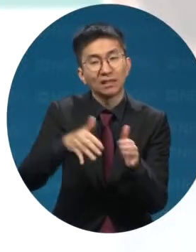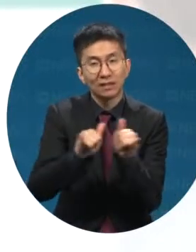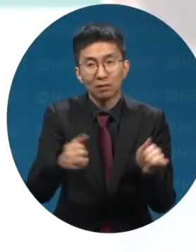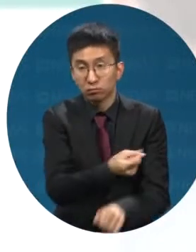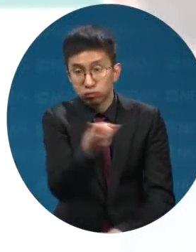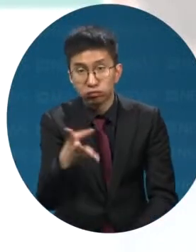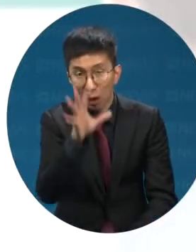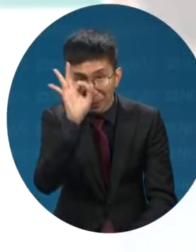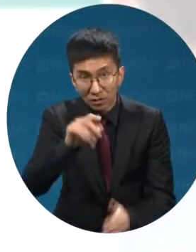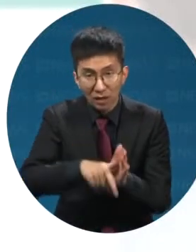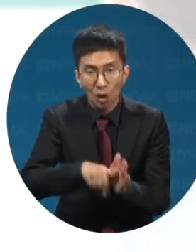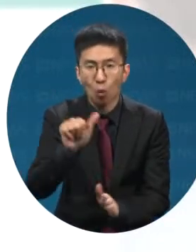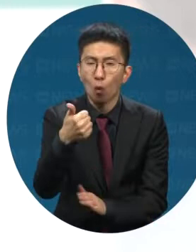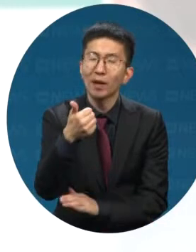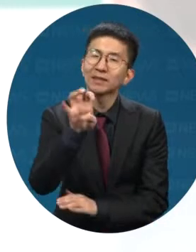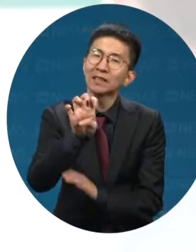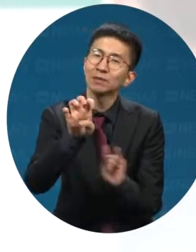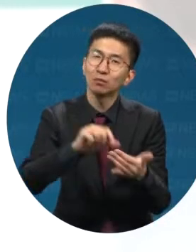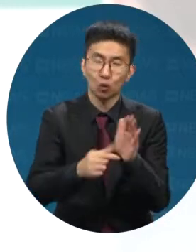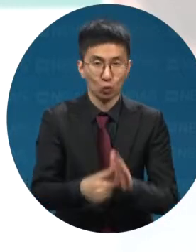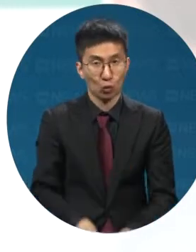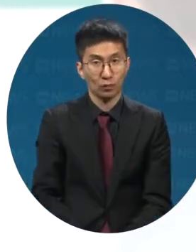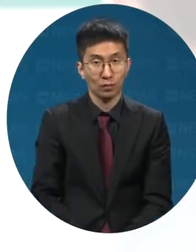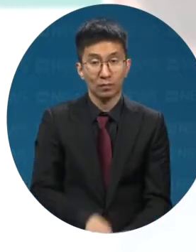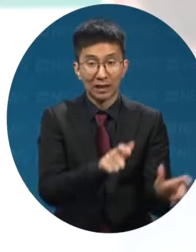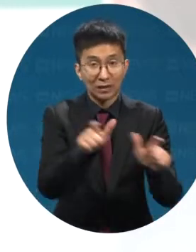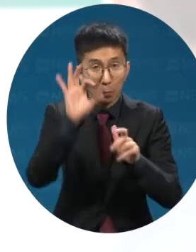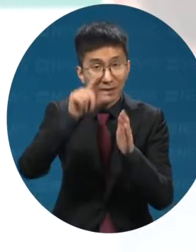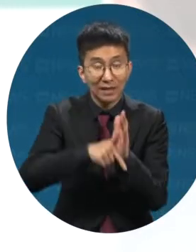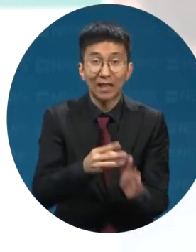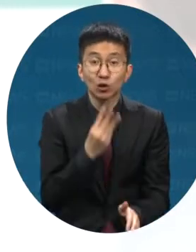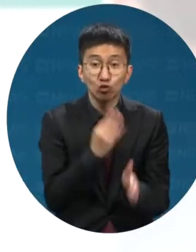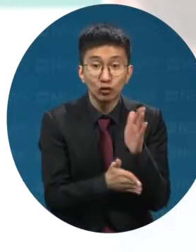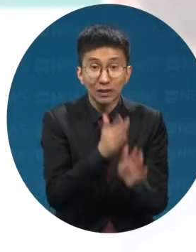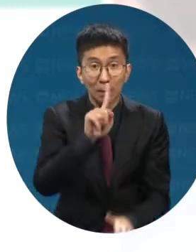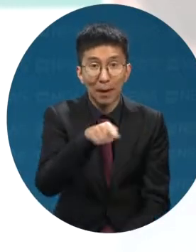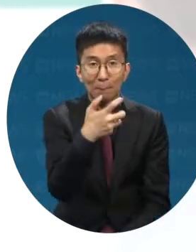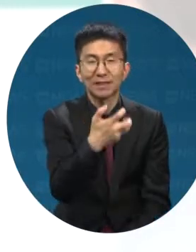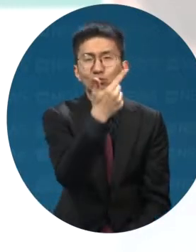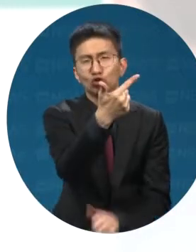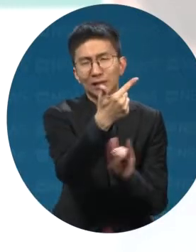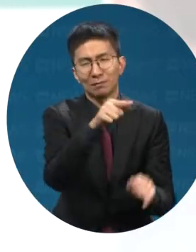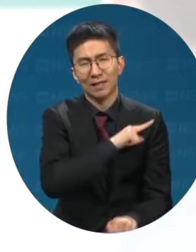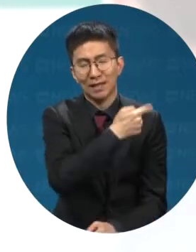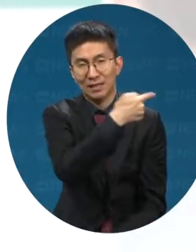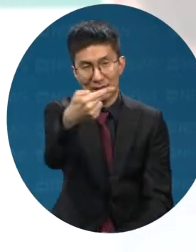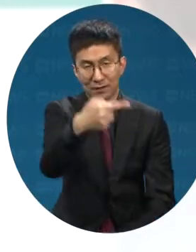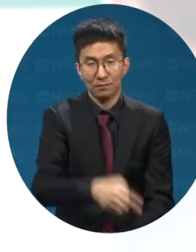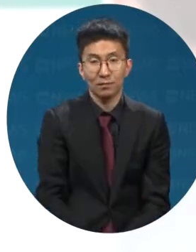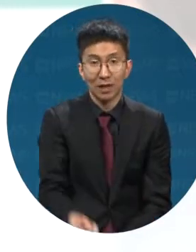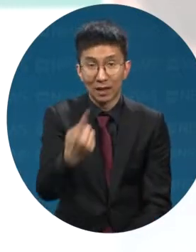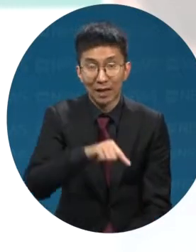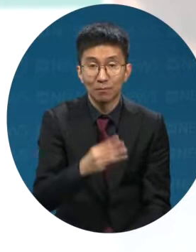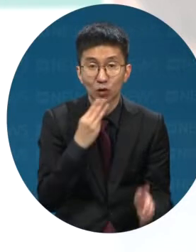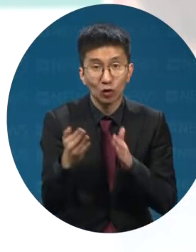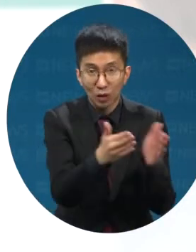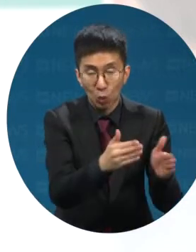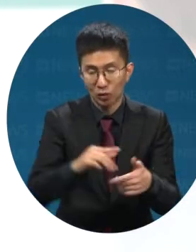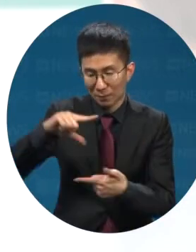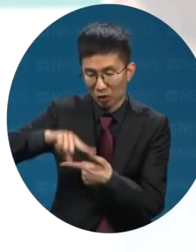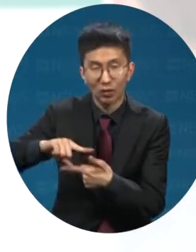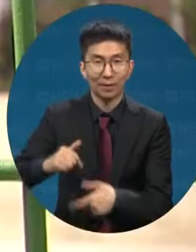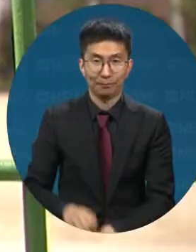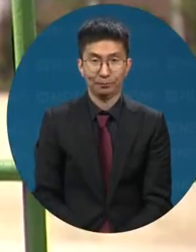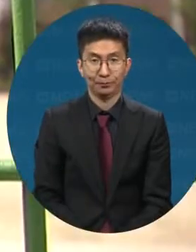대기자는 500 마흔 명입니다 지역별로는 서울시가 1086명으로 가장 많고 경기와 경남이